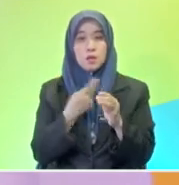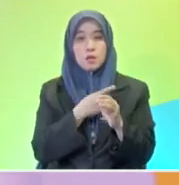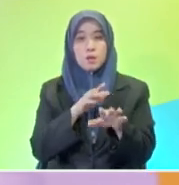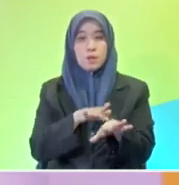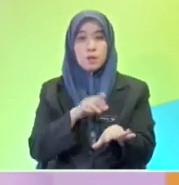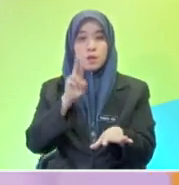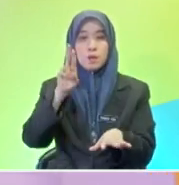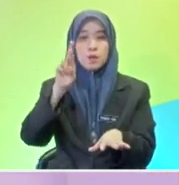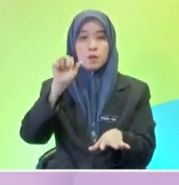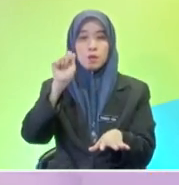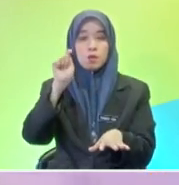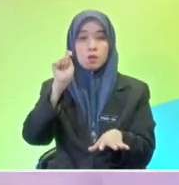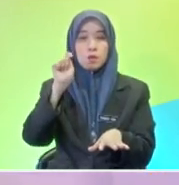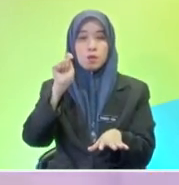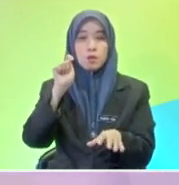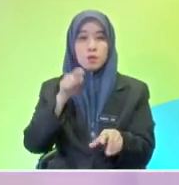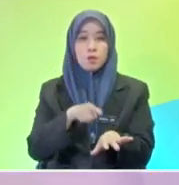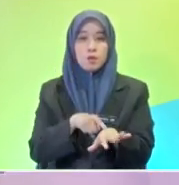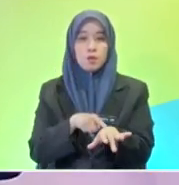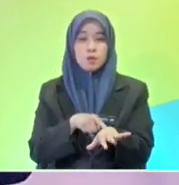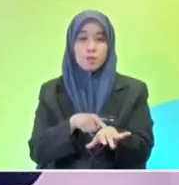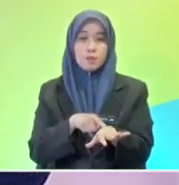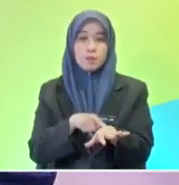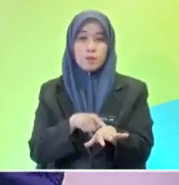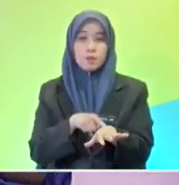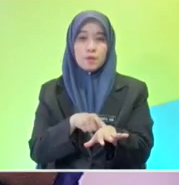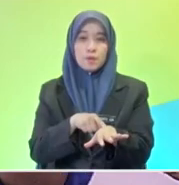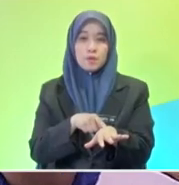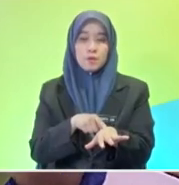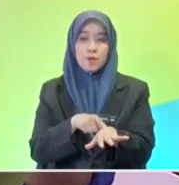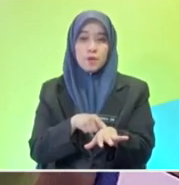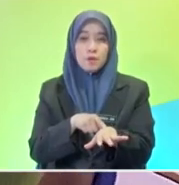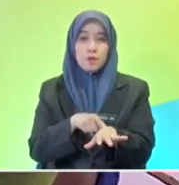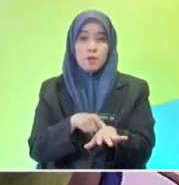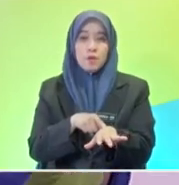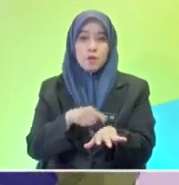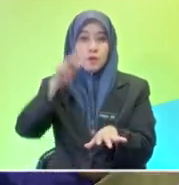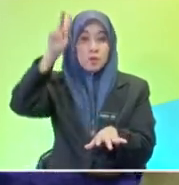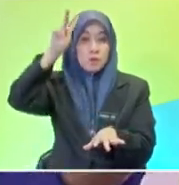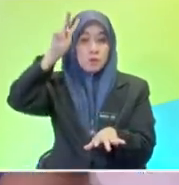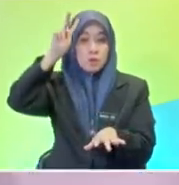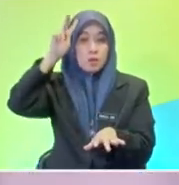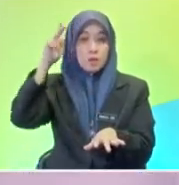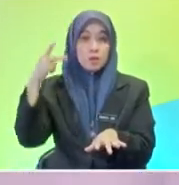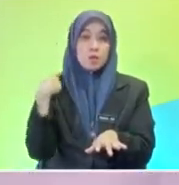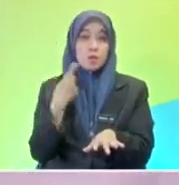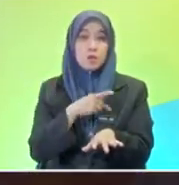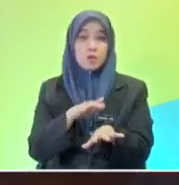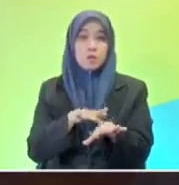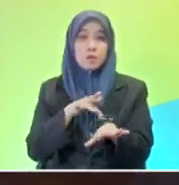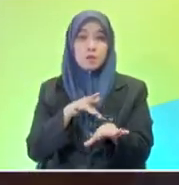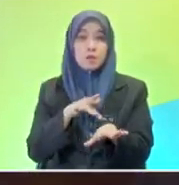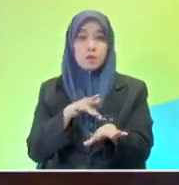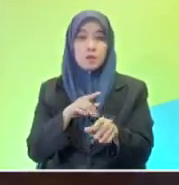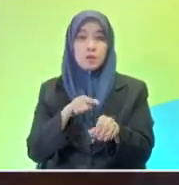tu corak Gosokkan pada daun Nampak tak ada urat daun oke abang Kris ini ialah daun jambu Cikgu ambil